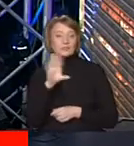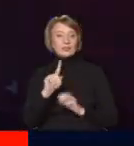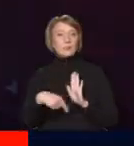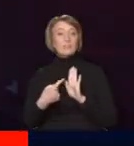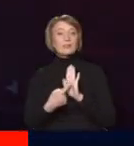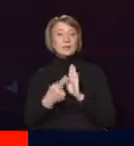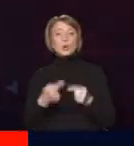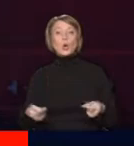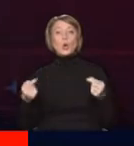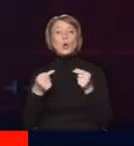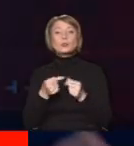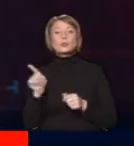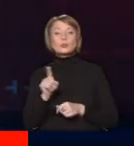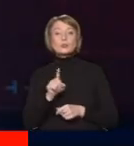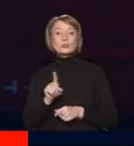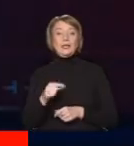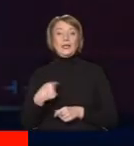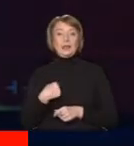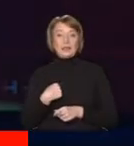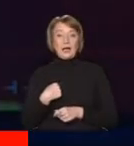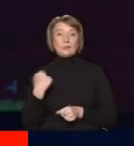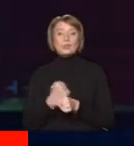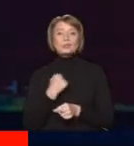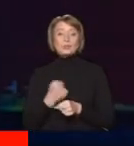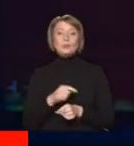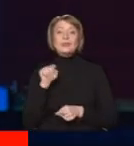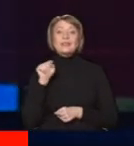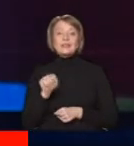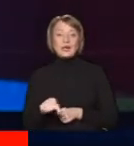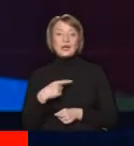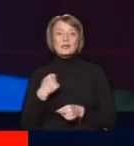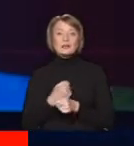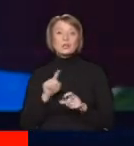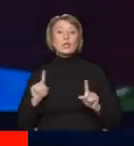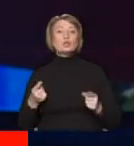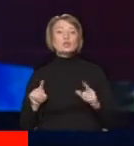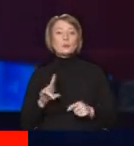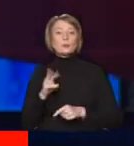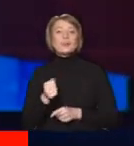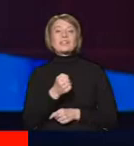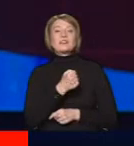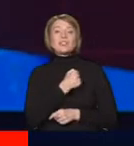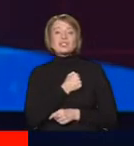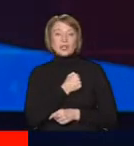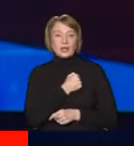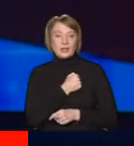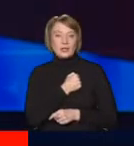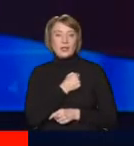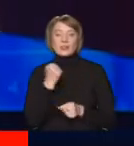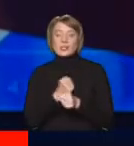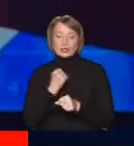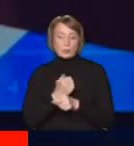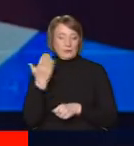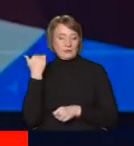сказав зараз конкретно, що саме зробив би я. Я просто добре давав приклади того, чому, на превеликий жаль, не зробив це чинна влада, хоча вона могла це